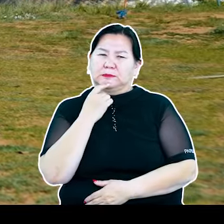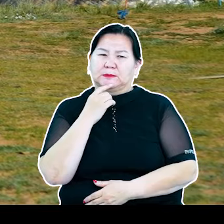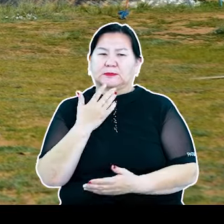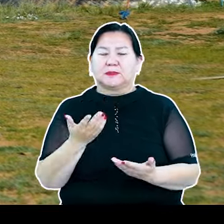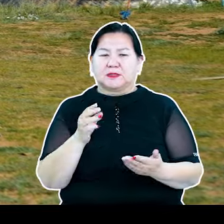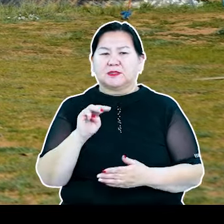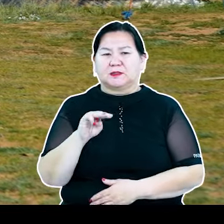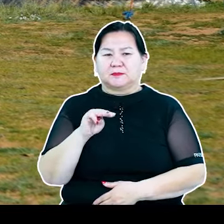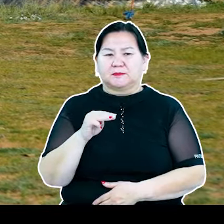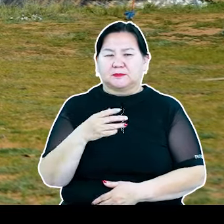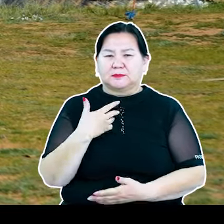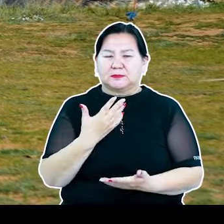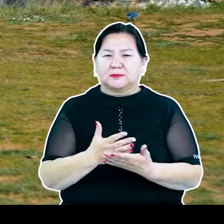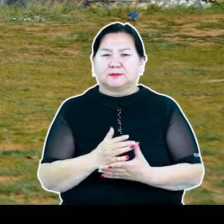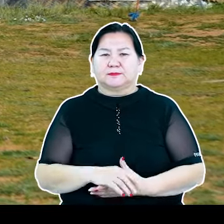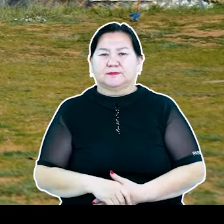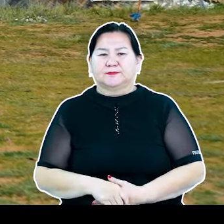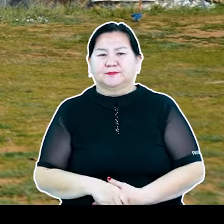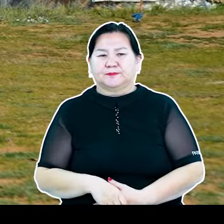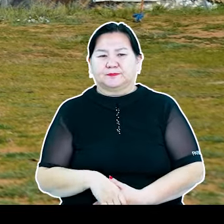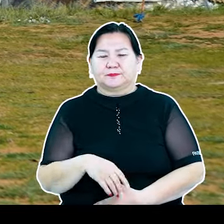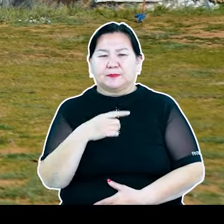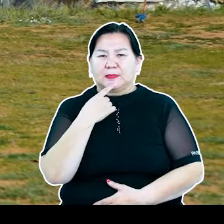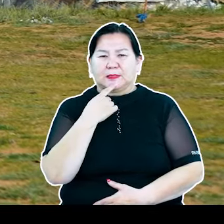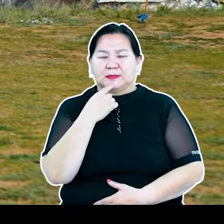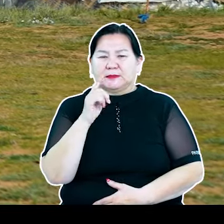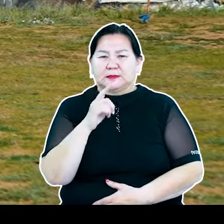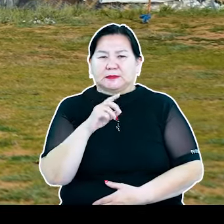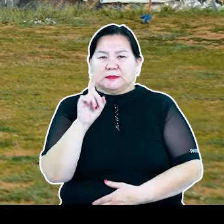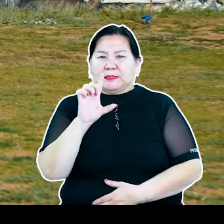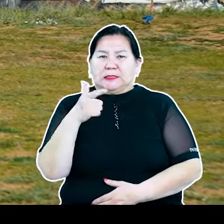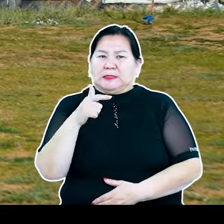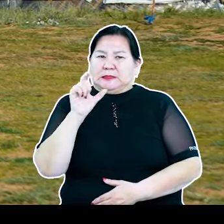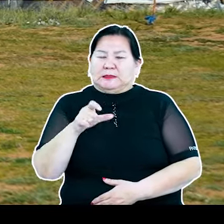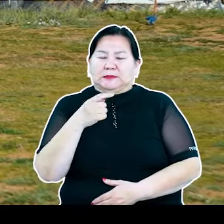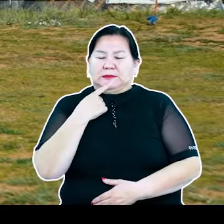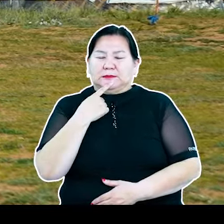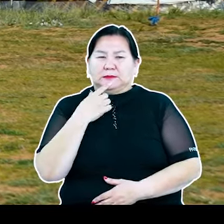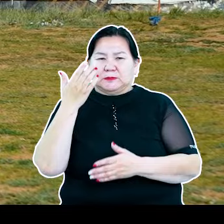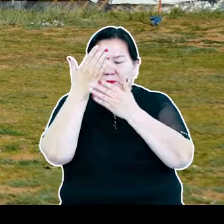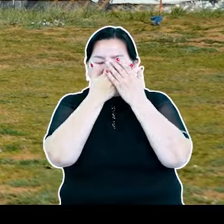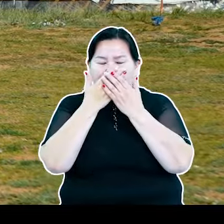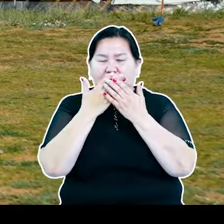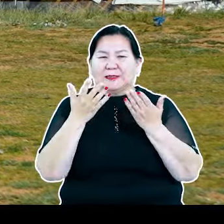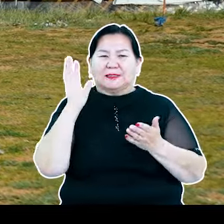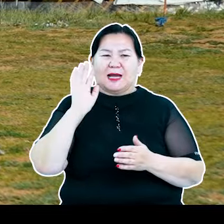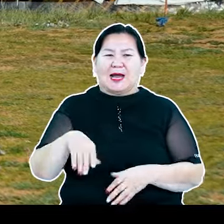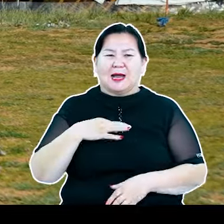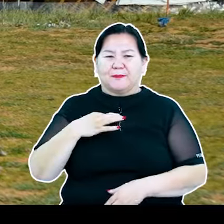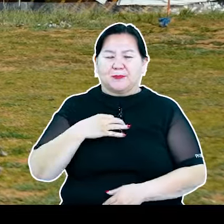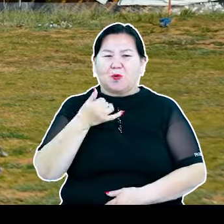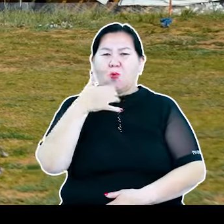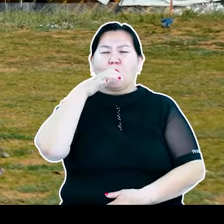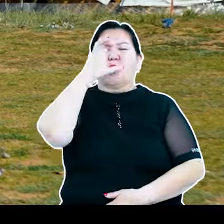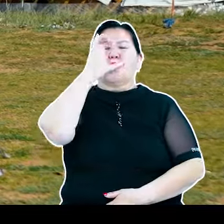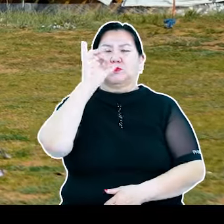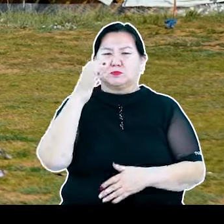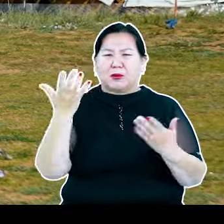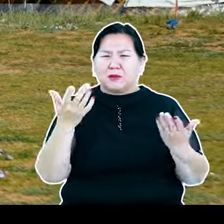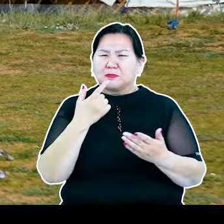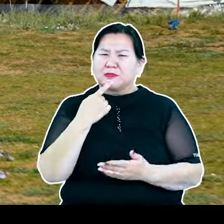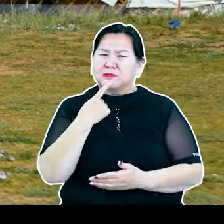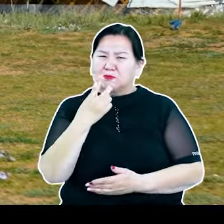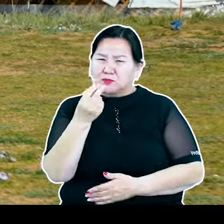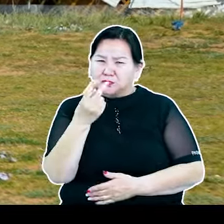Бас чи хав алтар нүртэй. Ястаа зэрлэггүй шиг харагдах баха. Нүүр угаах нь чама байна. Уух усгүй болчихвол хамгийн хэцүү